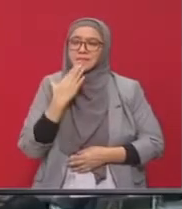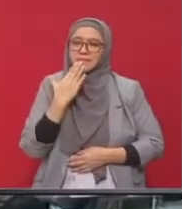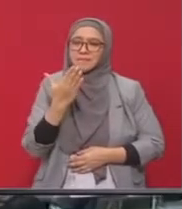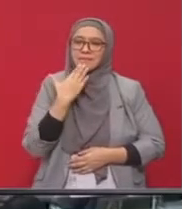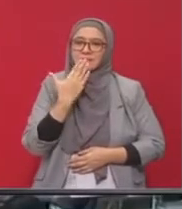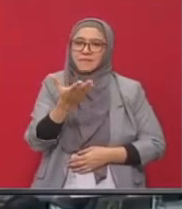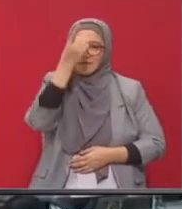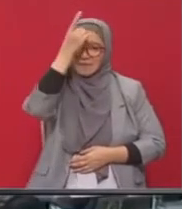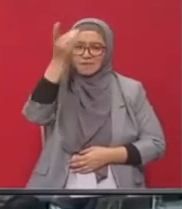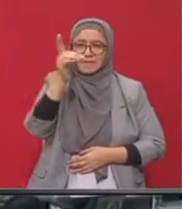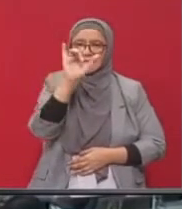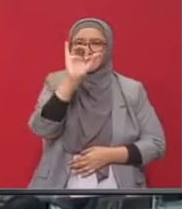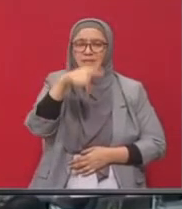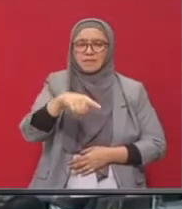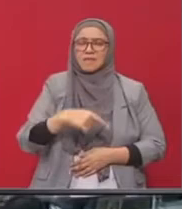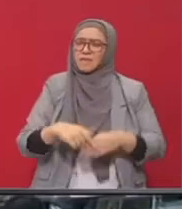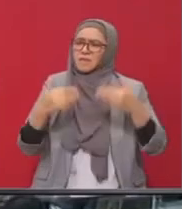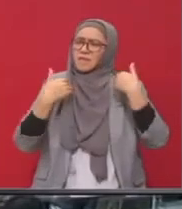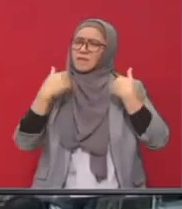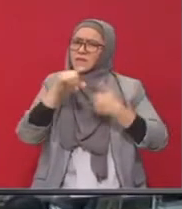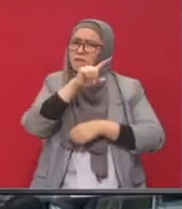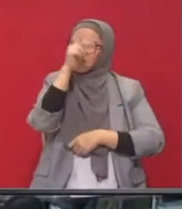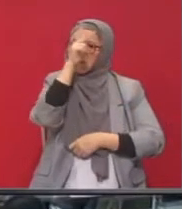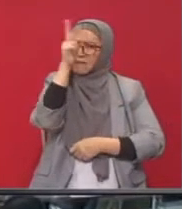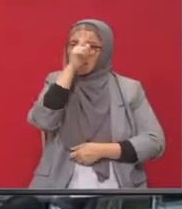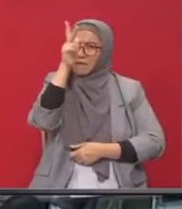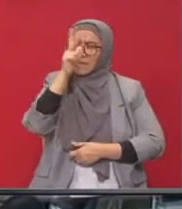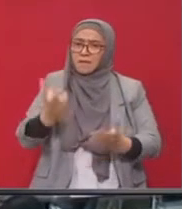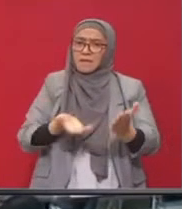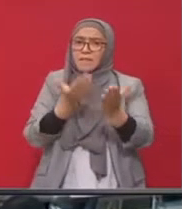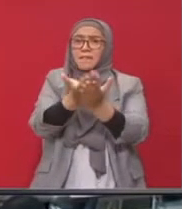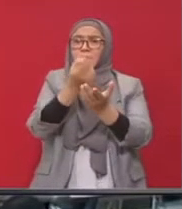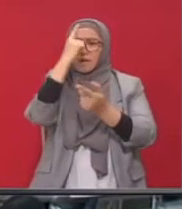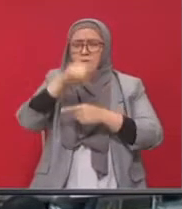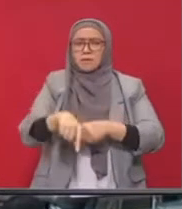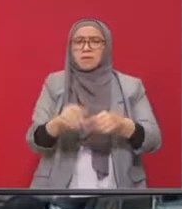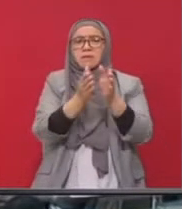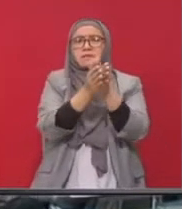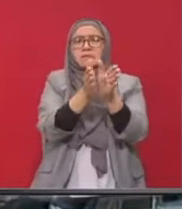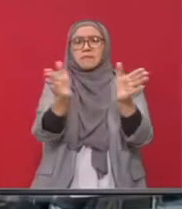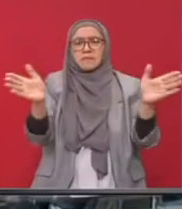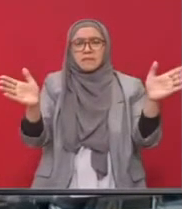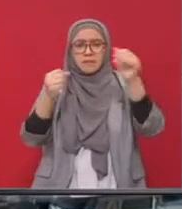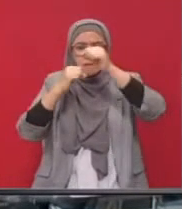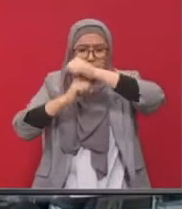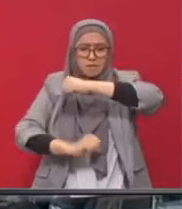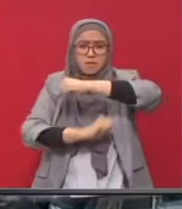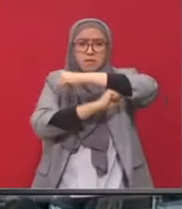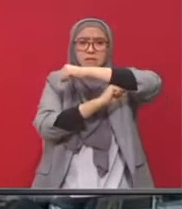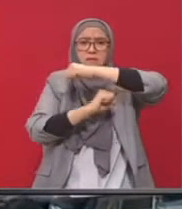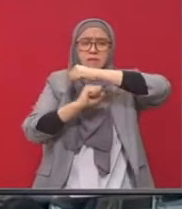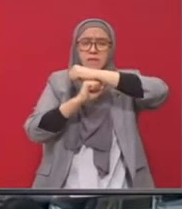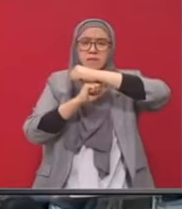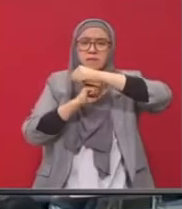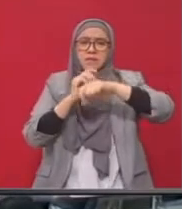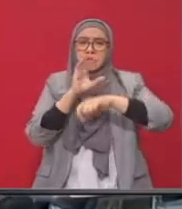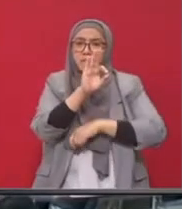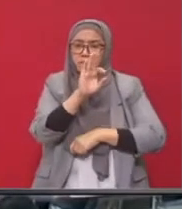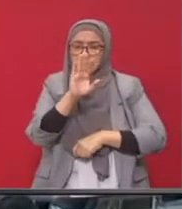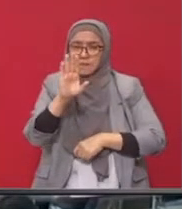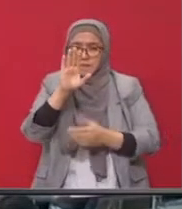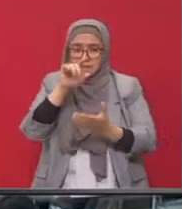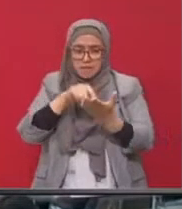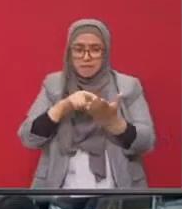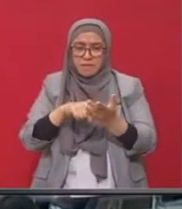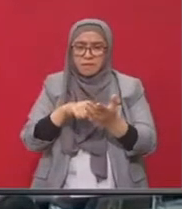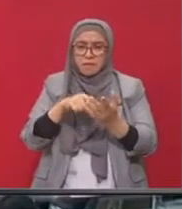ada ke kerajaan bercadang untuk mampu memperluaskan structure by ini kepada golongan yang lebih